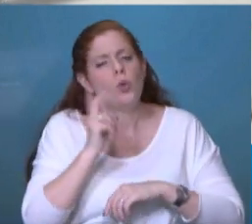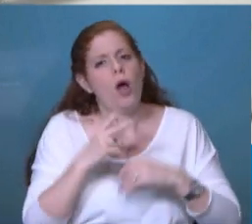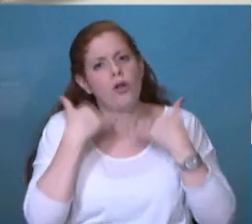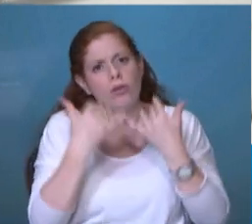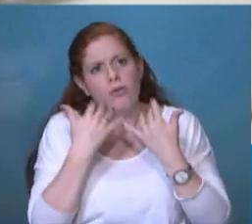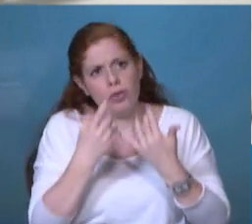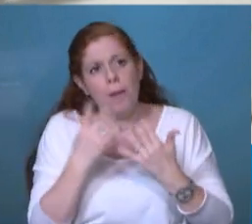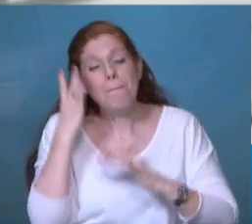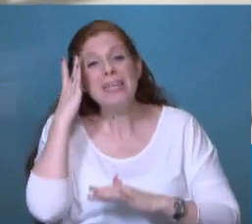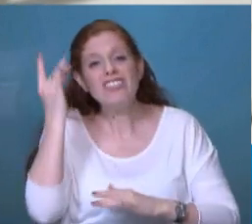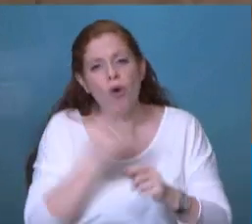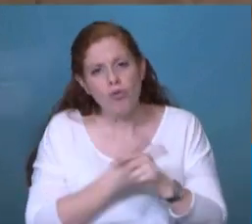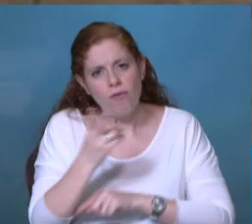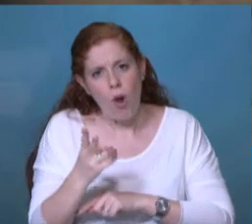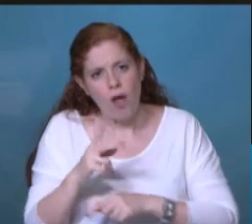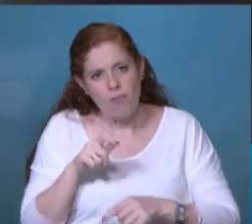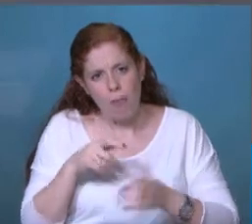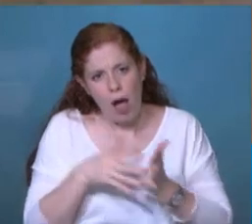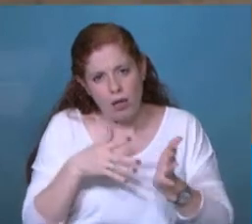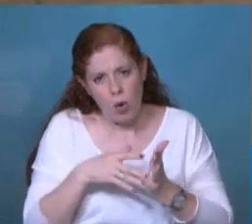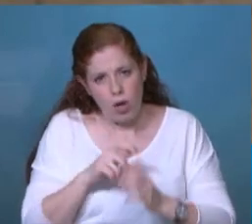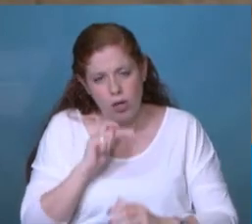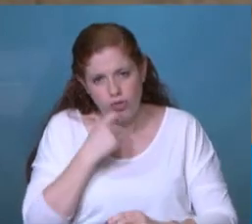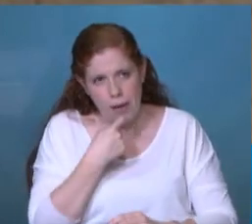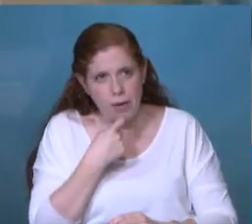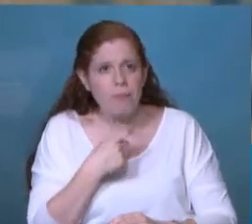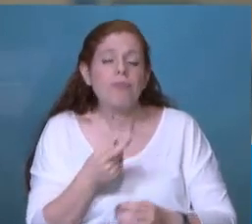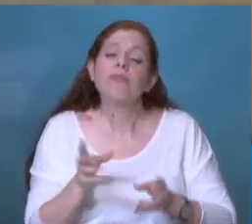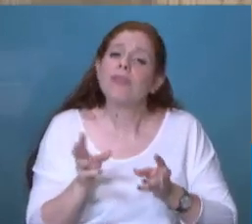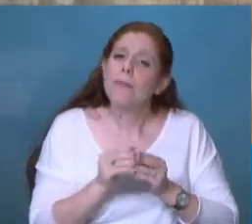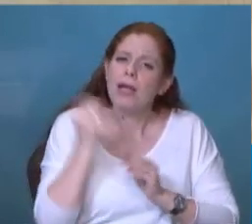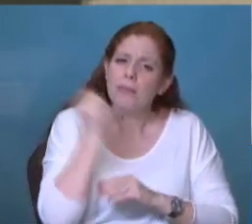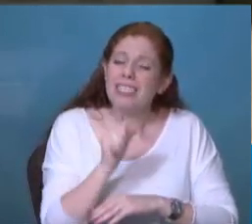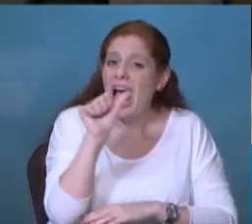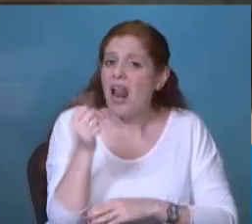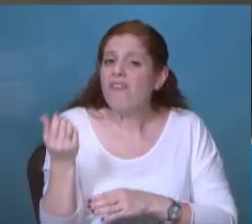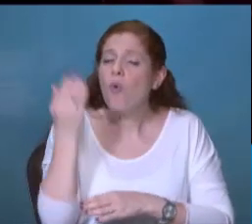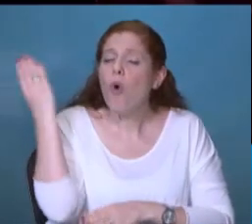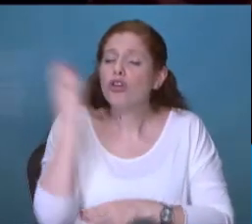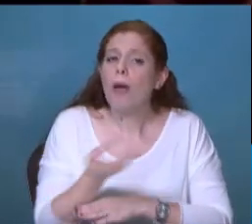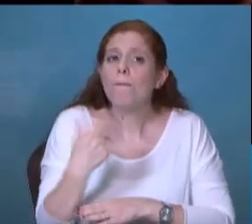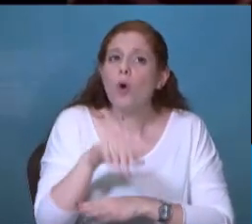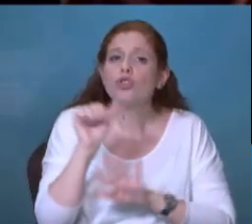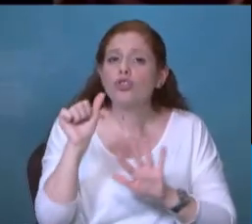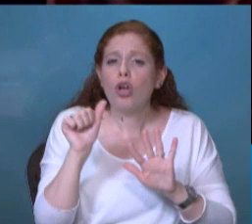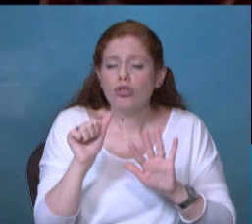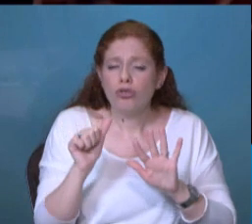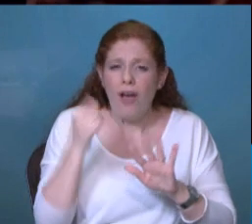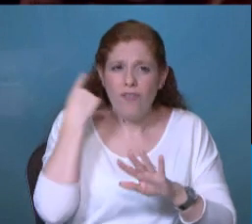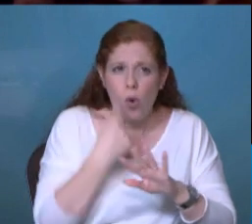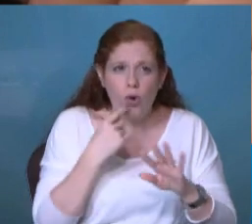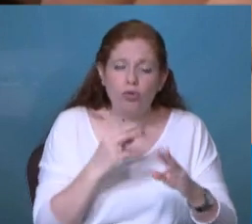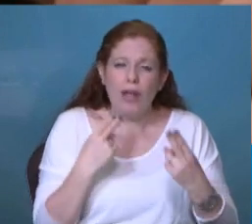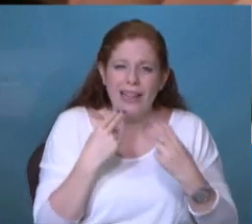בזוועות שעברו עליו בחקירות השב"כ. לצד הרצח בדומה, הואשם א' בעוד שש עבירות תג מחיר, הצתות רכוש וניקוב